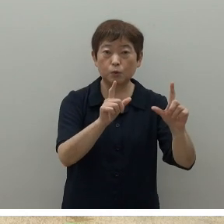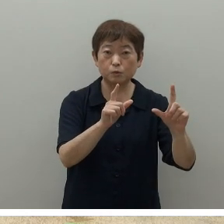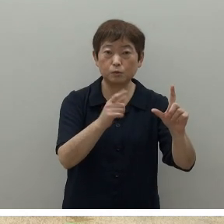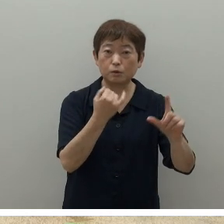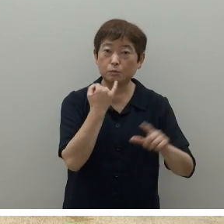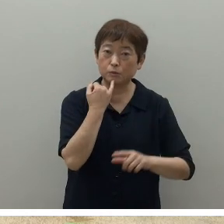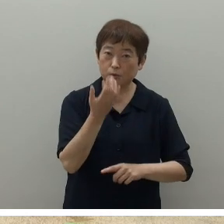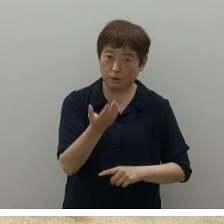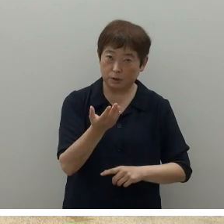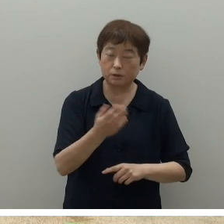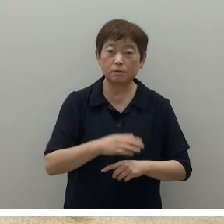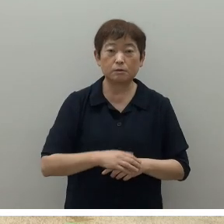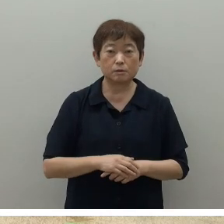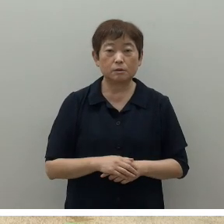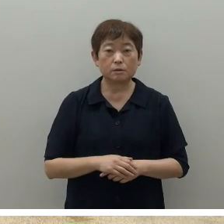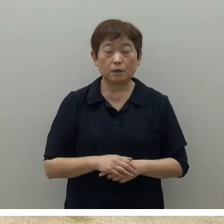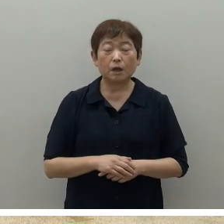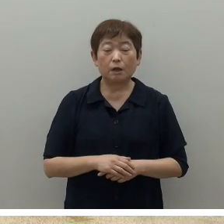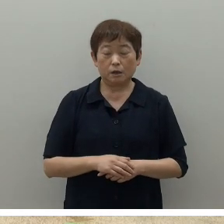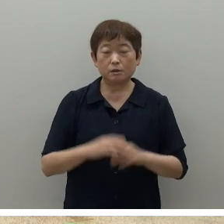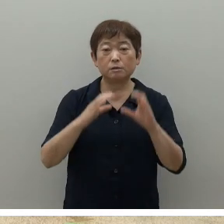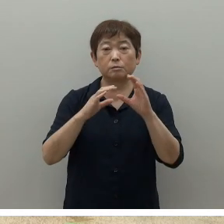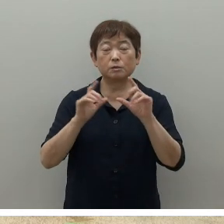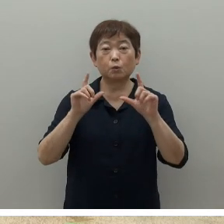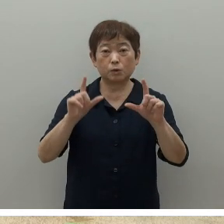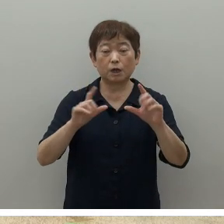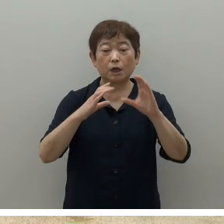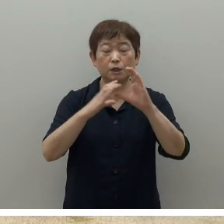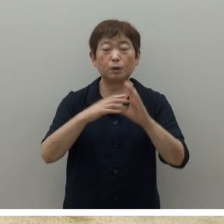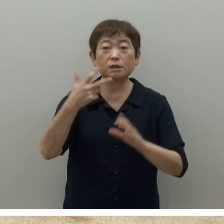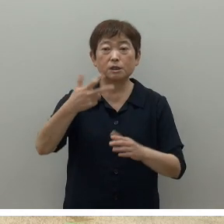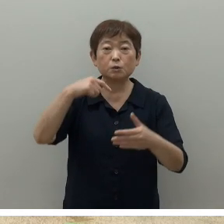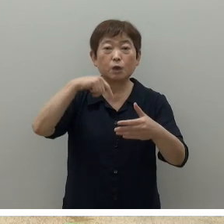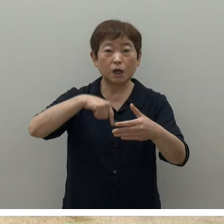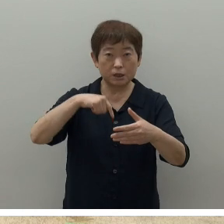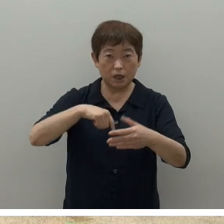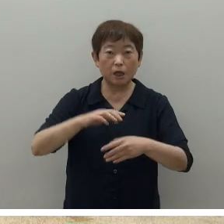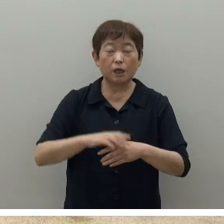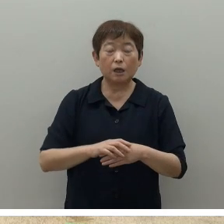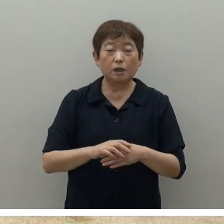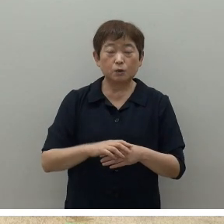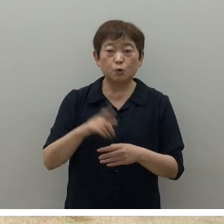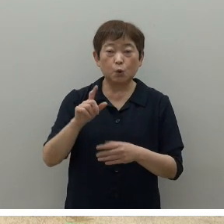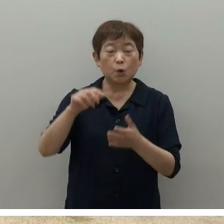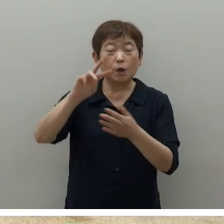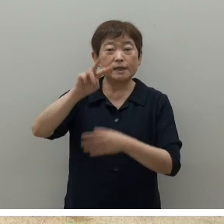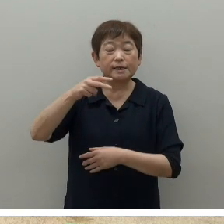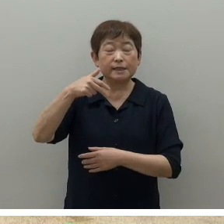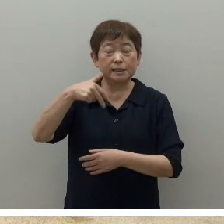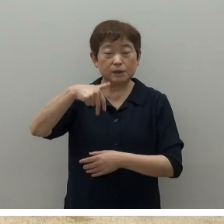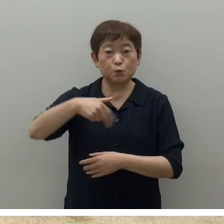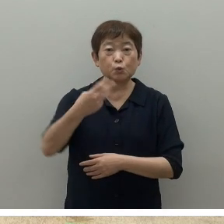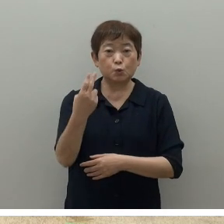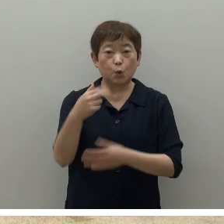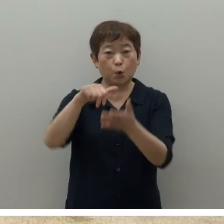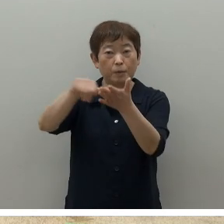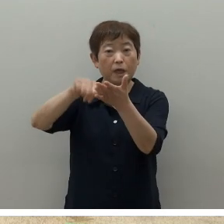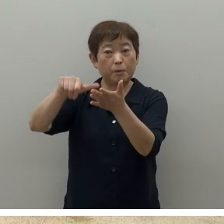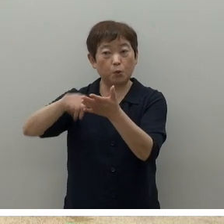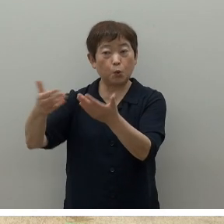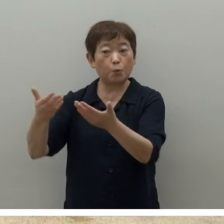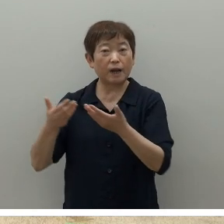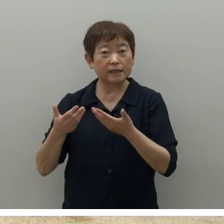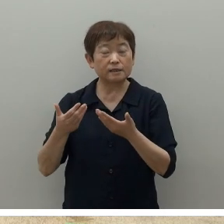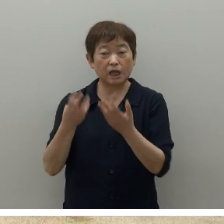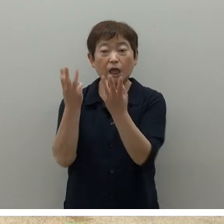の、その方のリストをこの予約システムに番号を入れることによって、その予約が可能